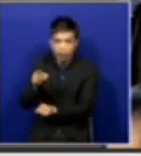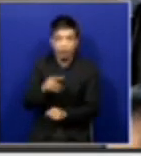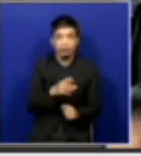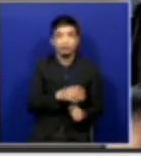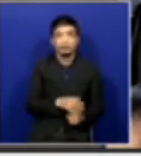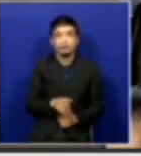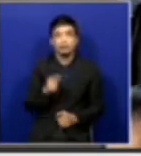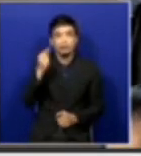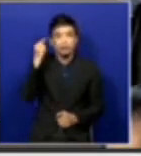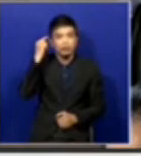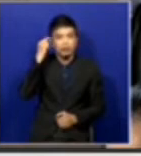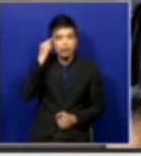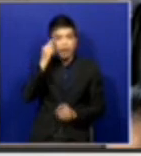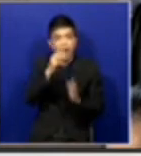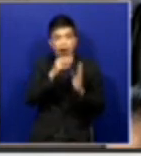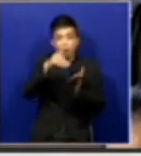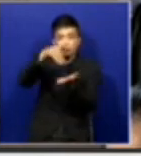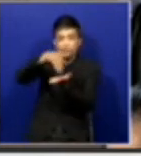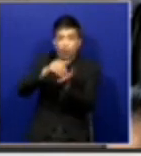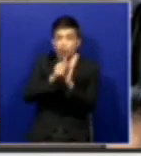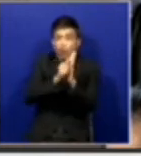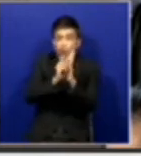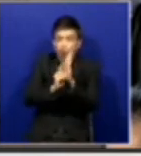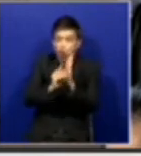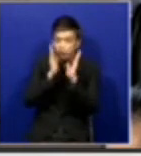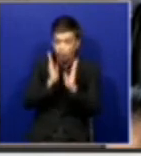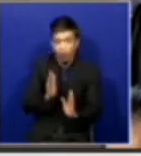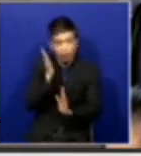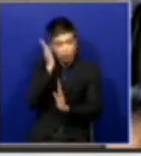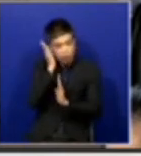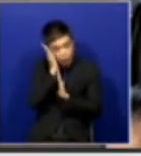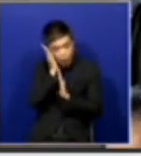งพยาบาลศูนย์ที่อุดรก็แน่นเสร็จแล้ว